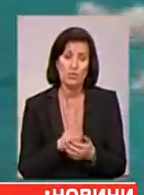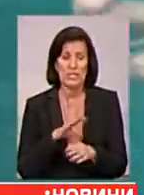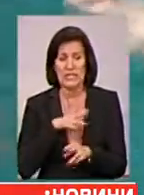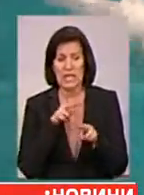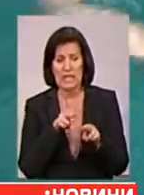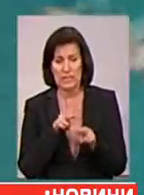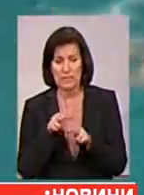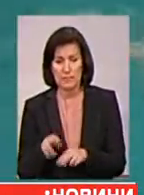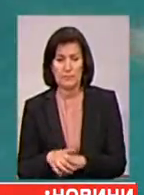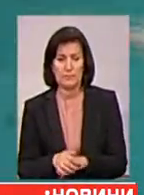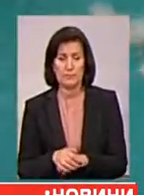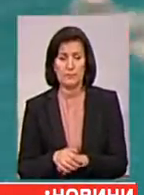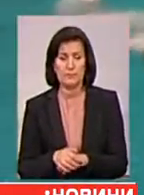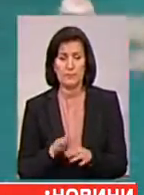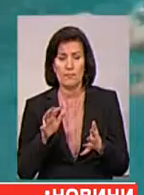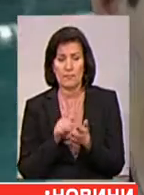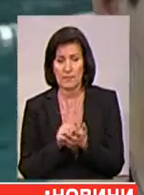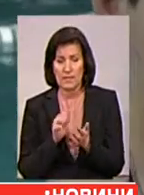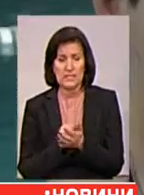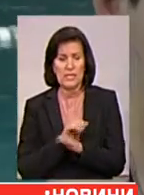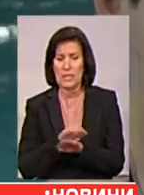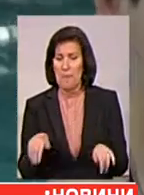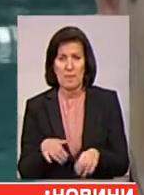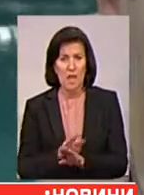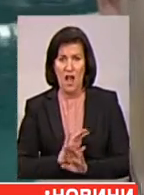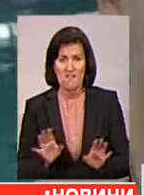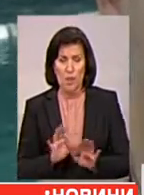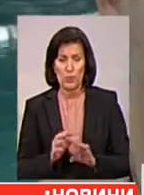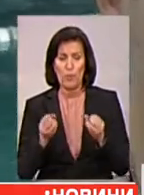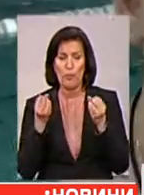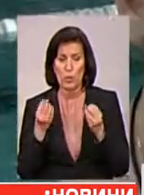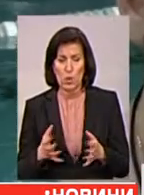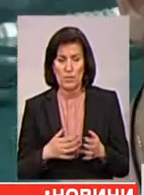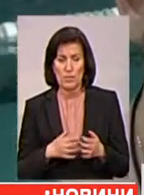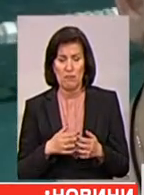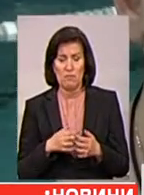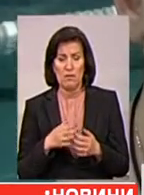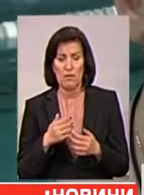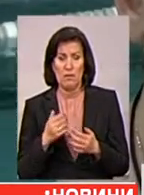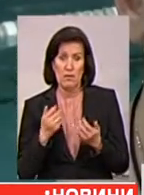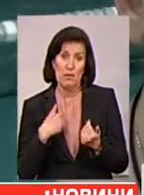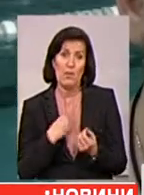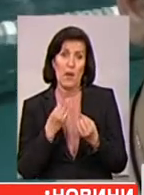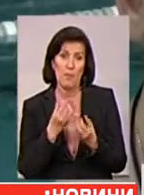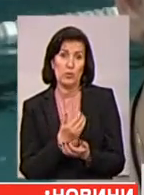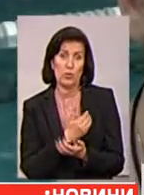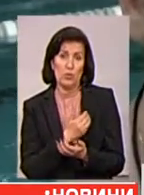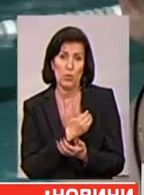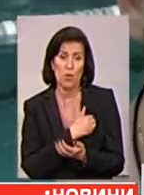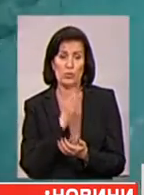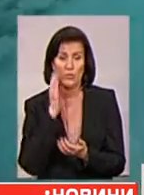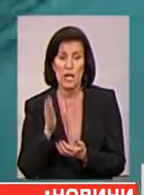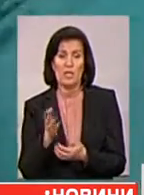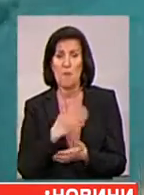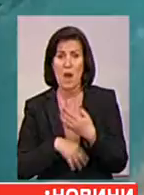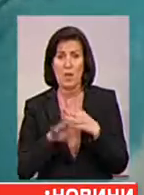наглядають. Займаюся, але не плаванням. Ну, просто прискочив. Я хочу стати паралімпійським